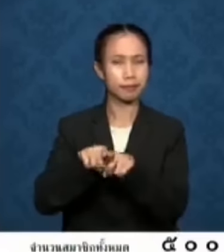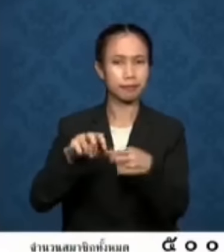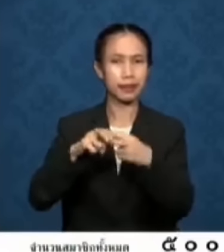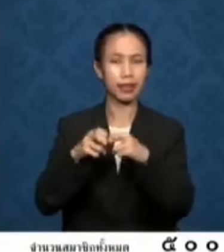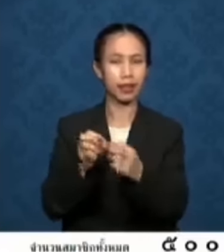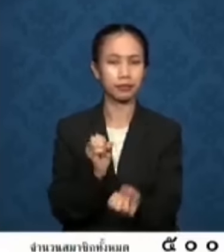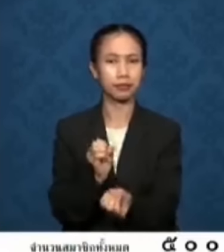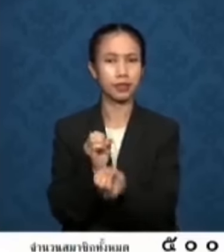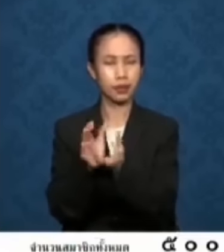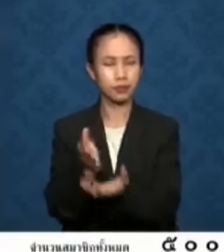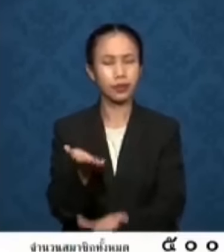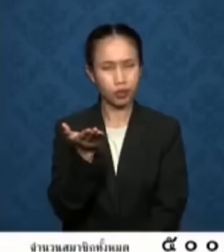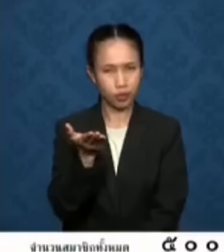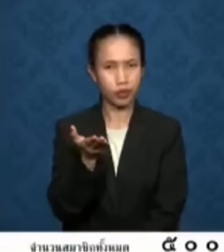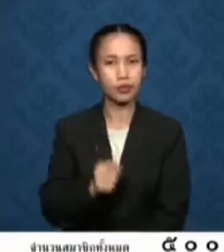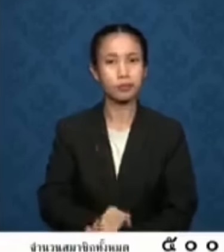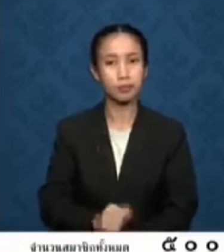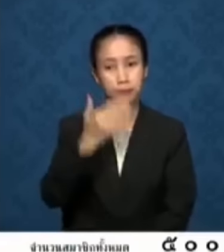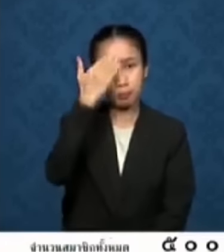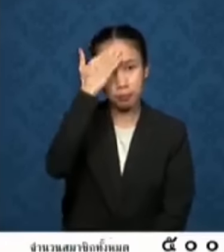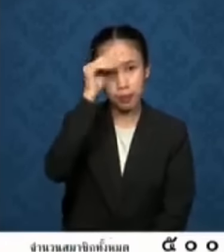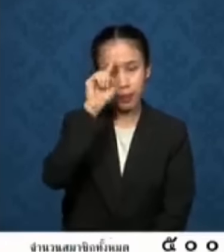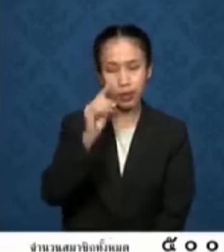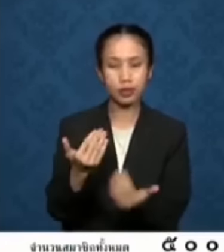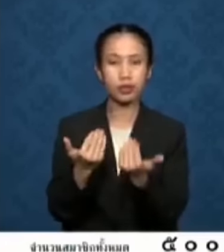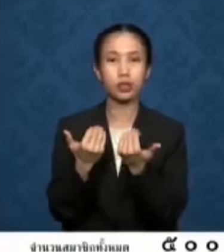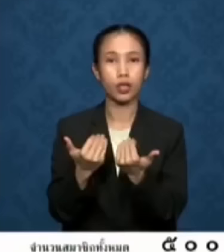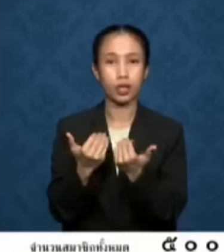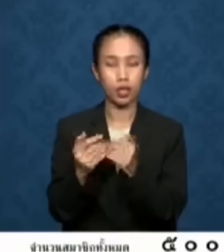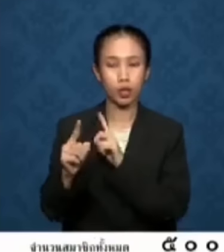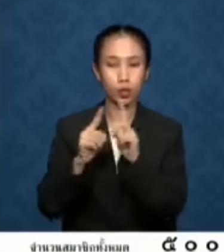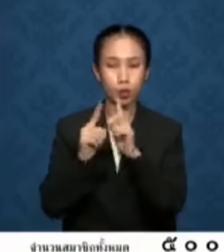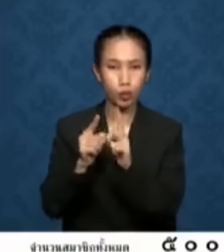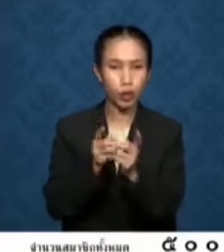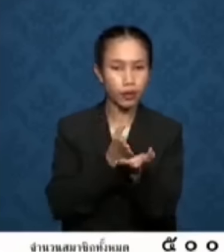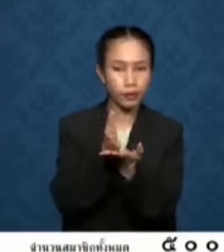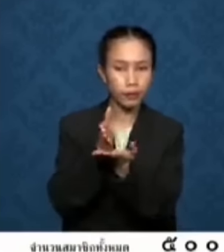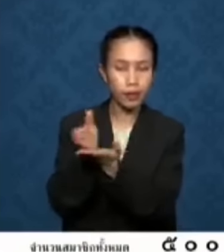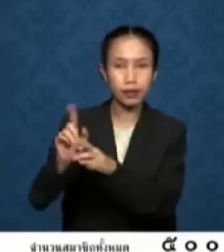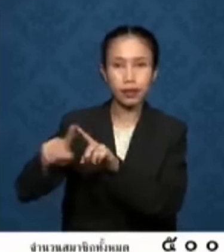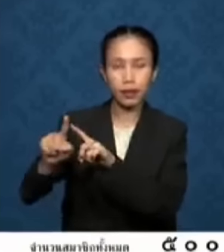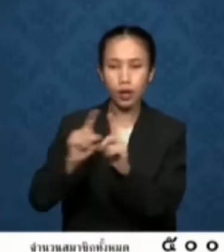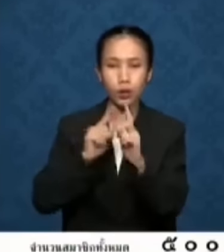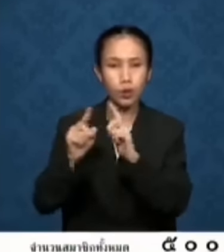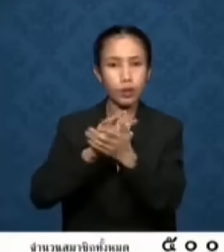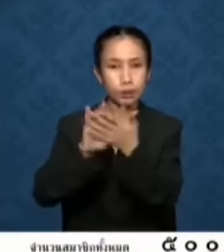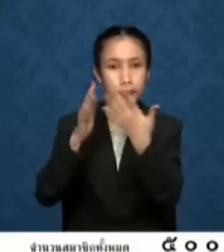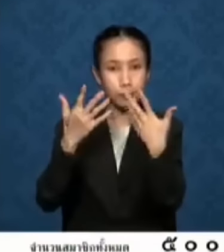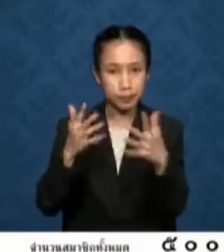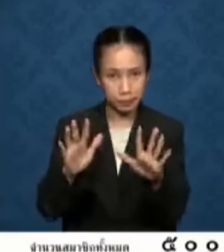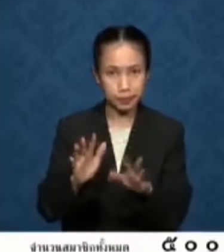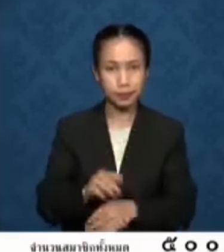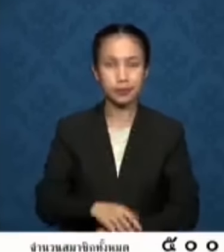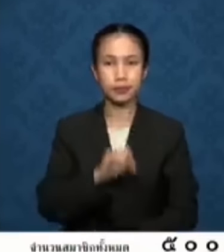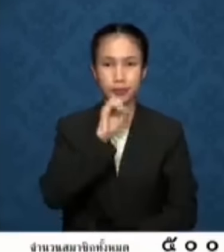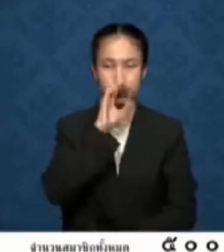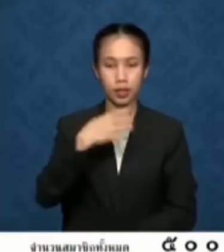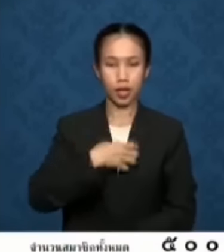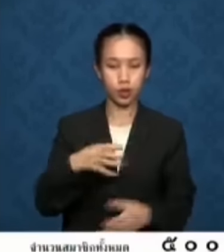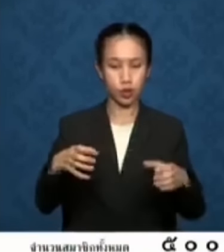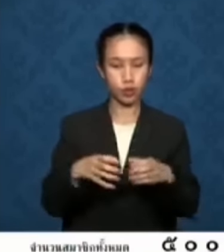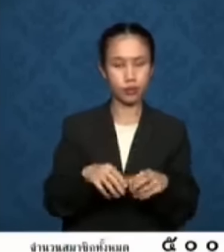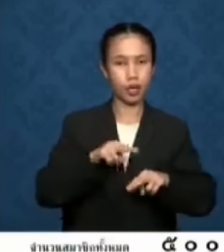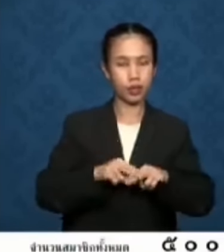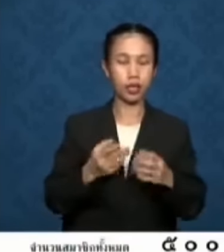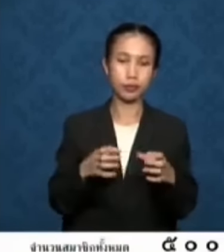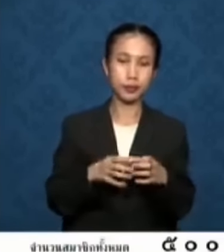าชนสร้างโดยรองอ๋องยืนยันว่าจากนี้ไปจะลงไปตรวจสอบปัญหาดังกล่าวด้วย